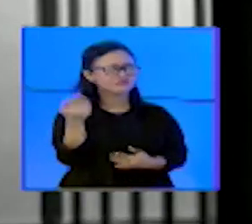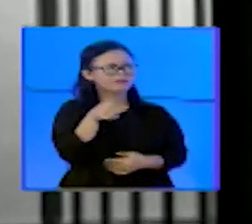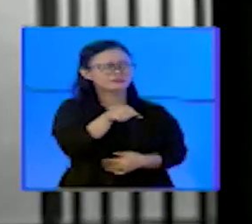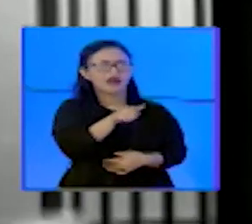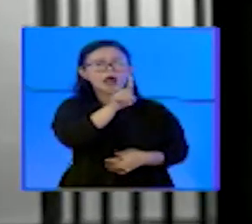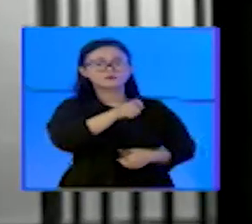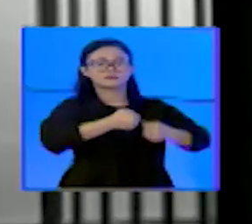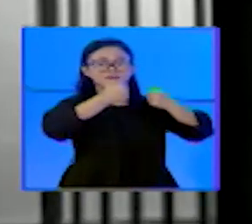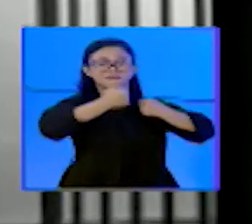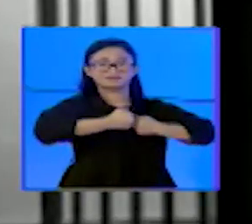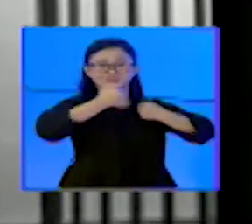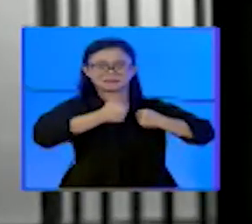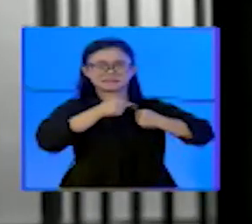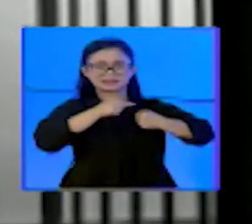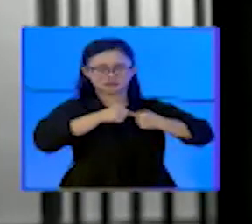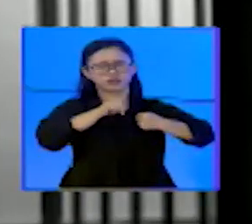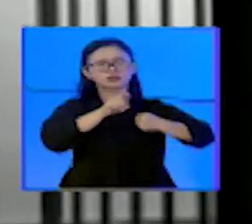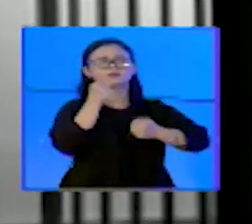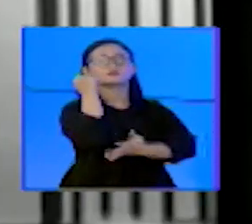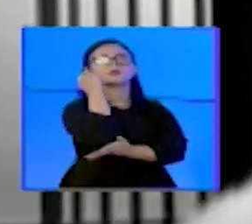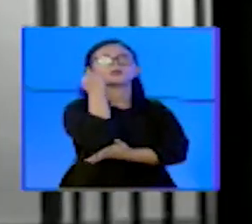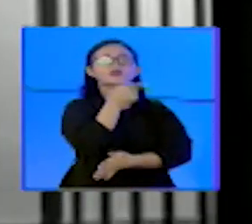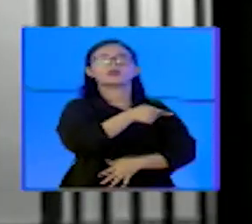bersangkutan harus Memberikan pertanggungjawaban secara pidana